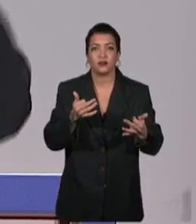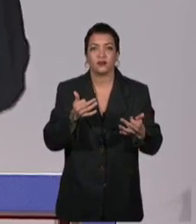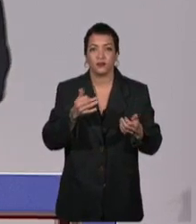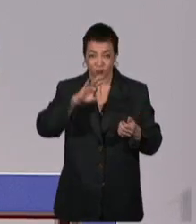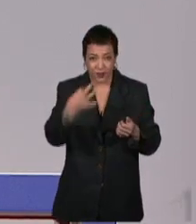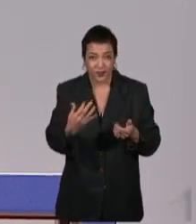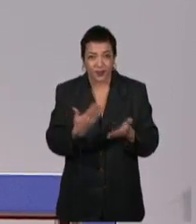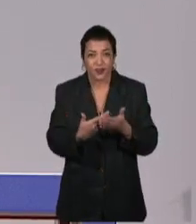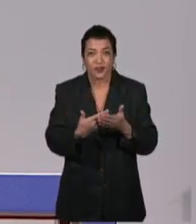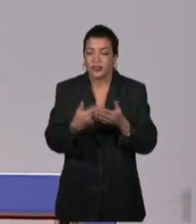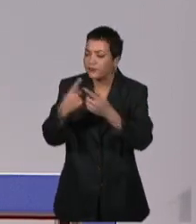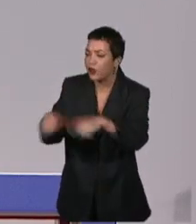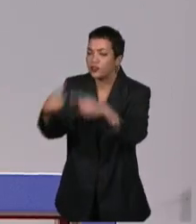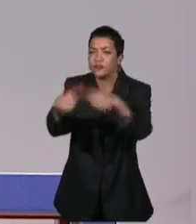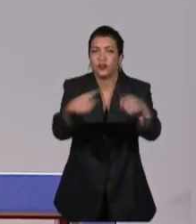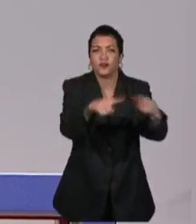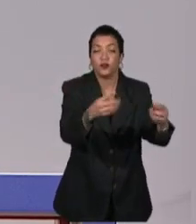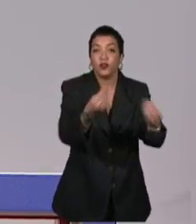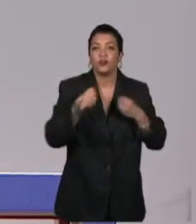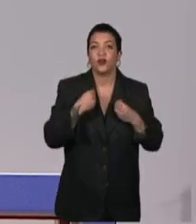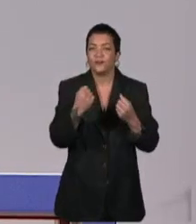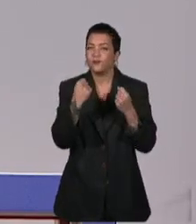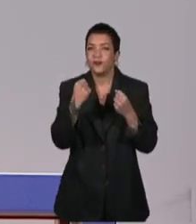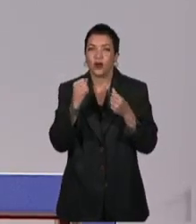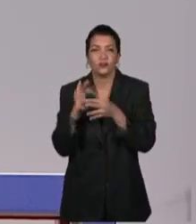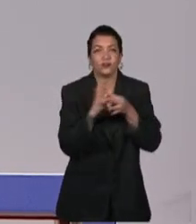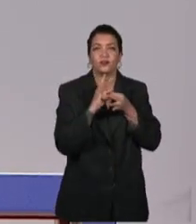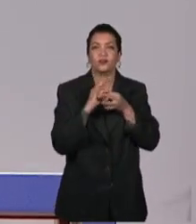force de nos différences.